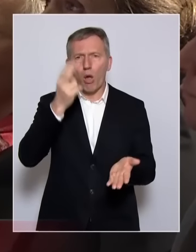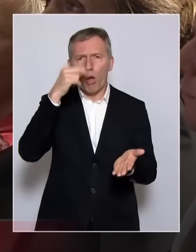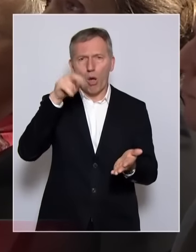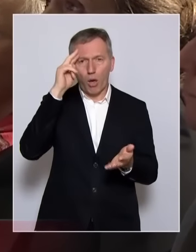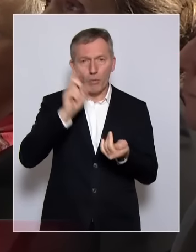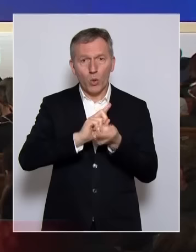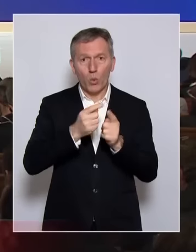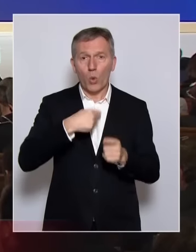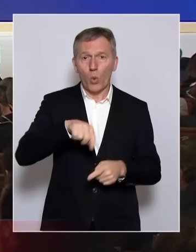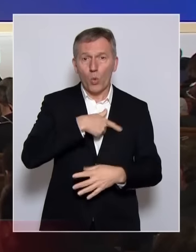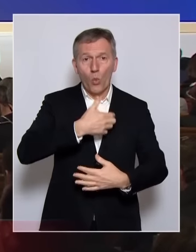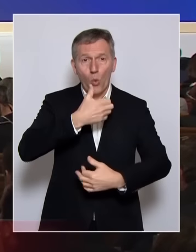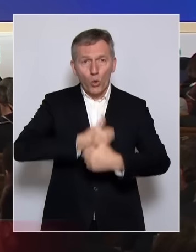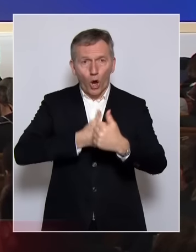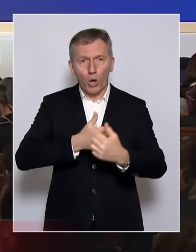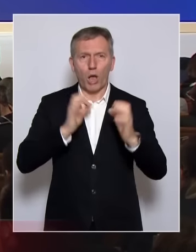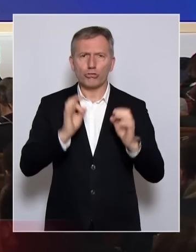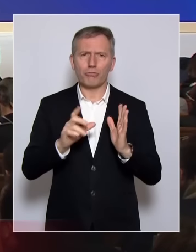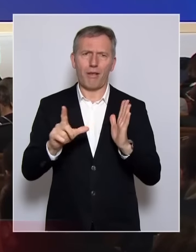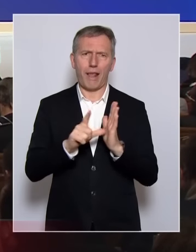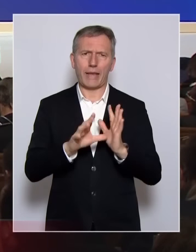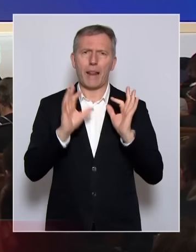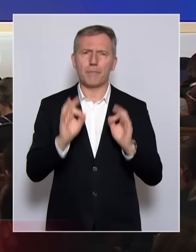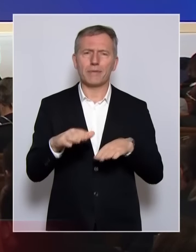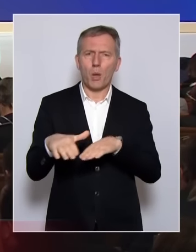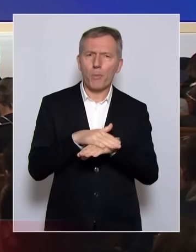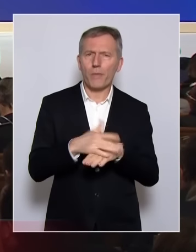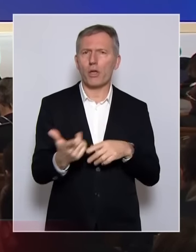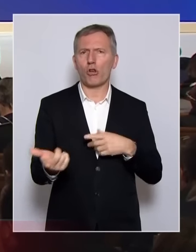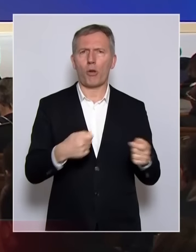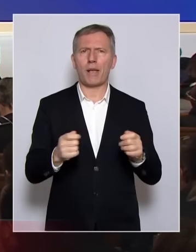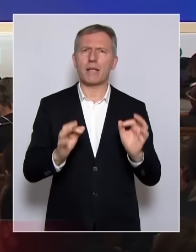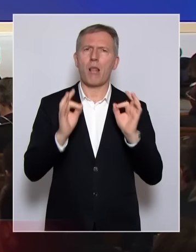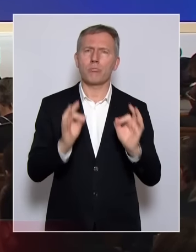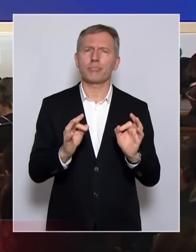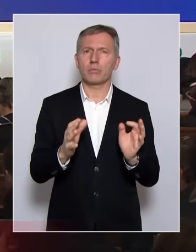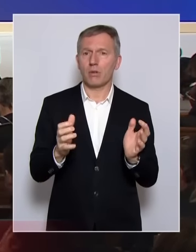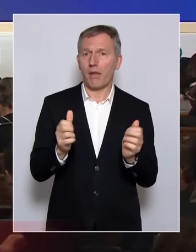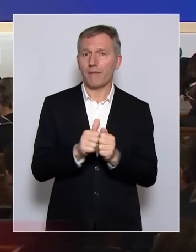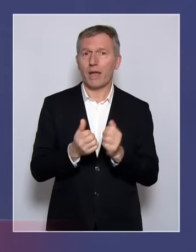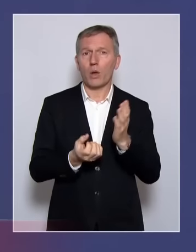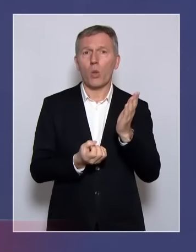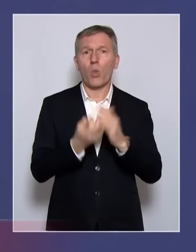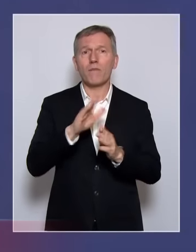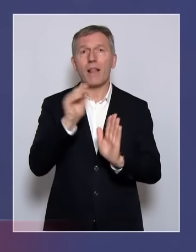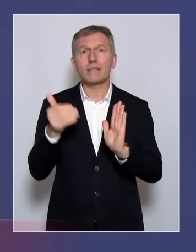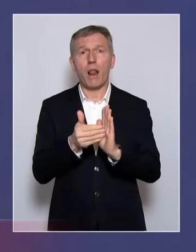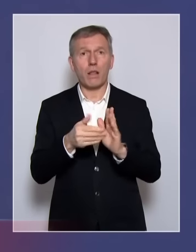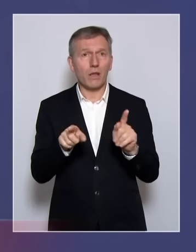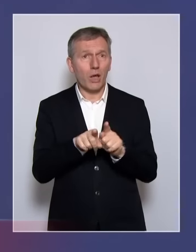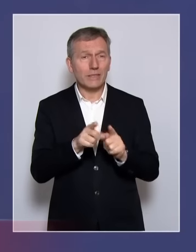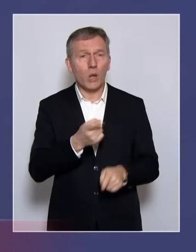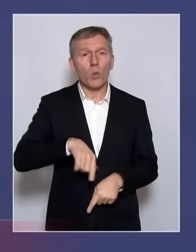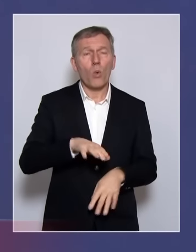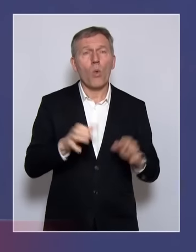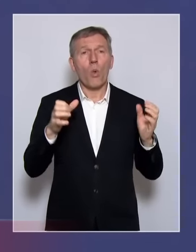On est pour la concurrence loyale et donc une politique commerciale revue comme on l'a fait là aussi avec la Nouvelle-Zélande. Les accords